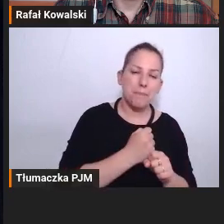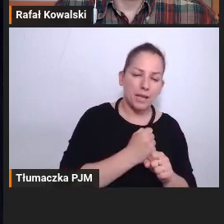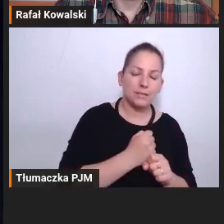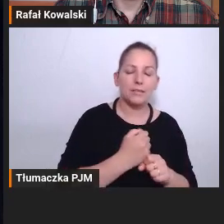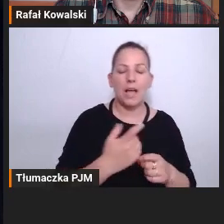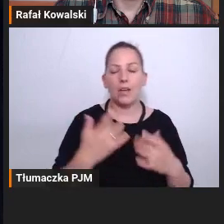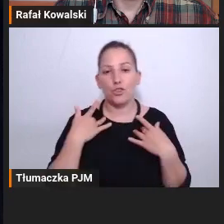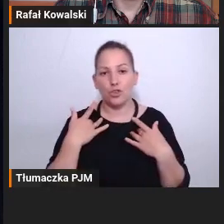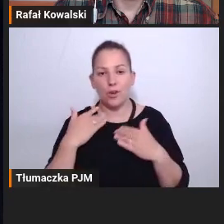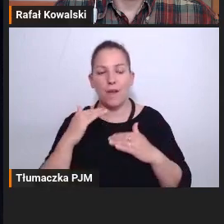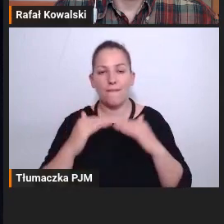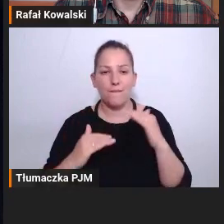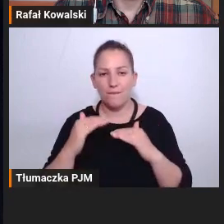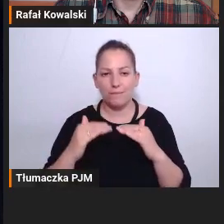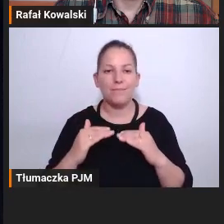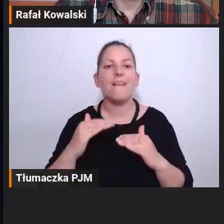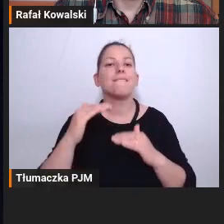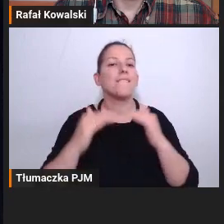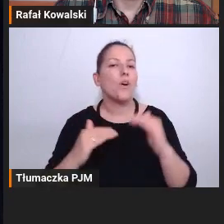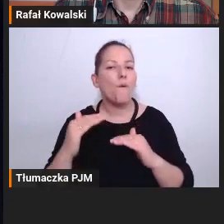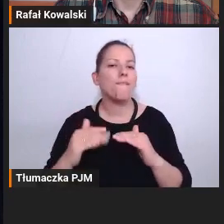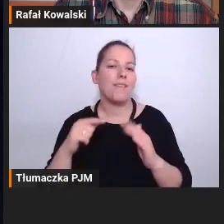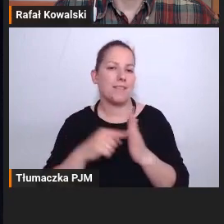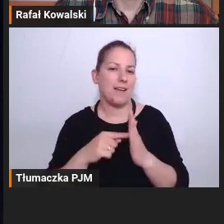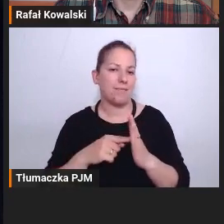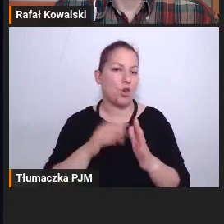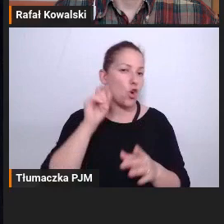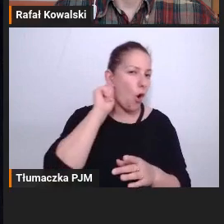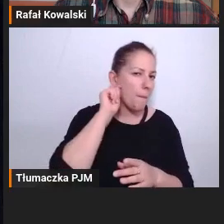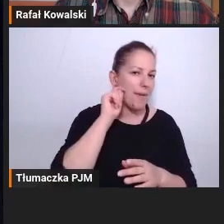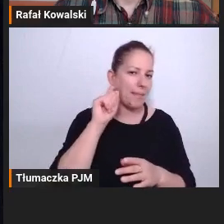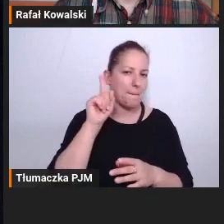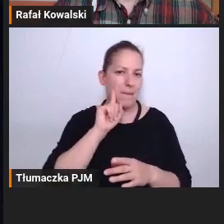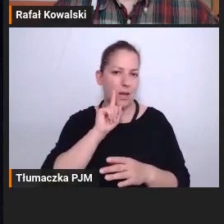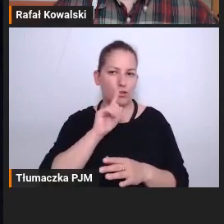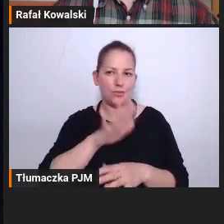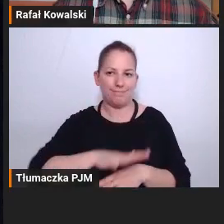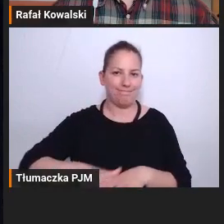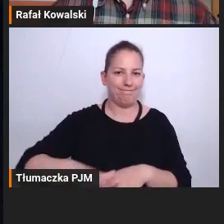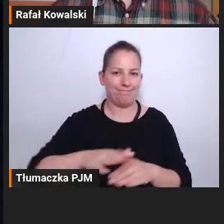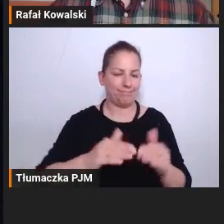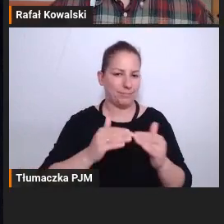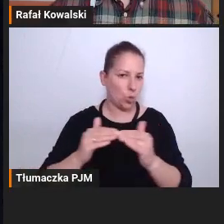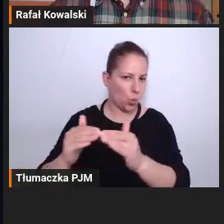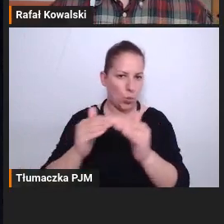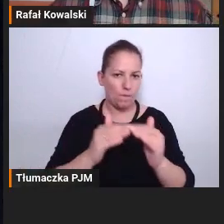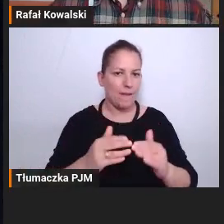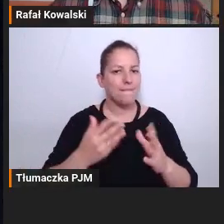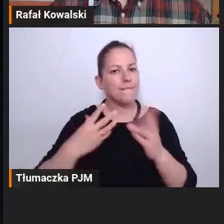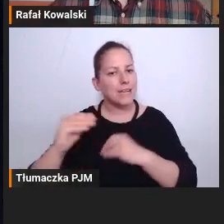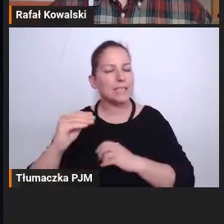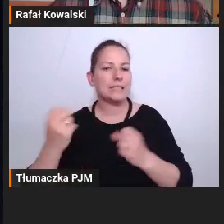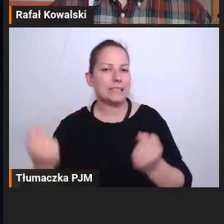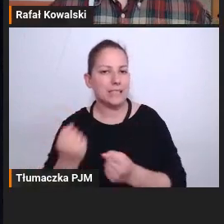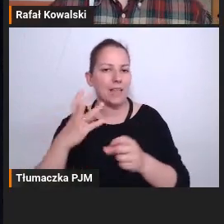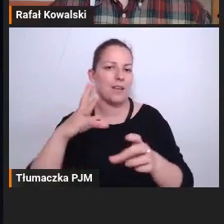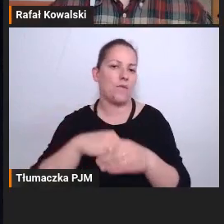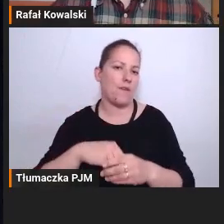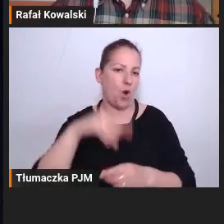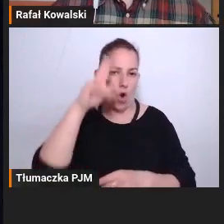tym wyrównaniu, tak, szans tutaj kobiet i mężczyzn, i tak naprawdę w większym zaangażowaniu tutaj